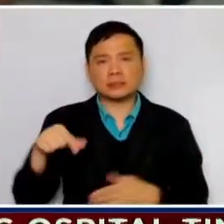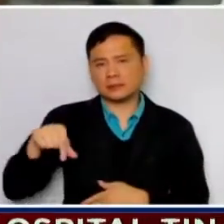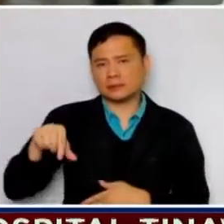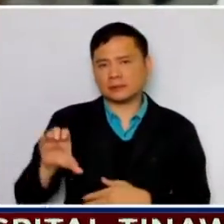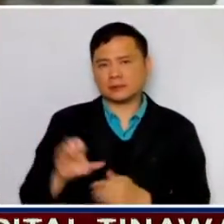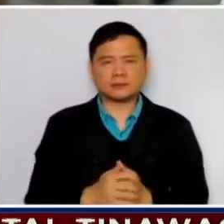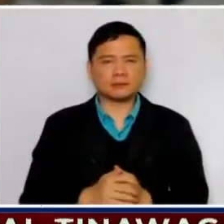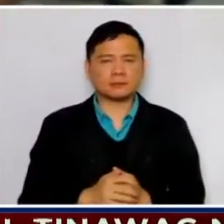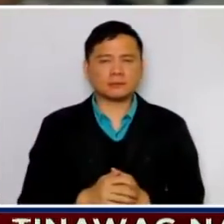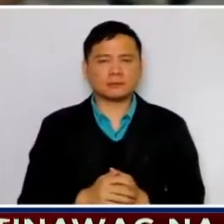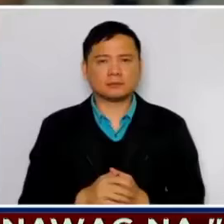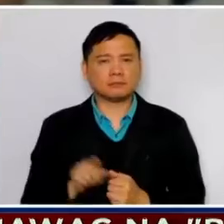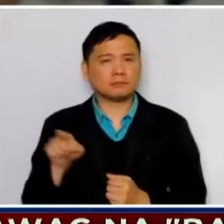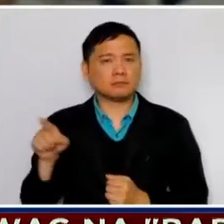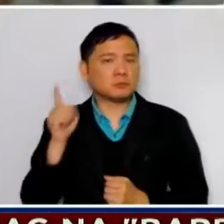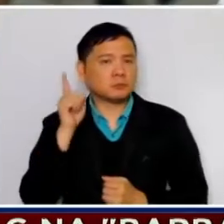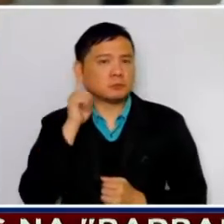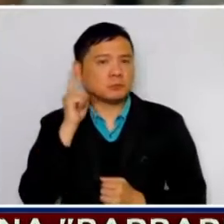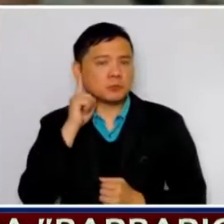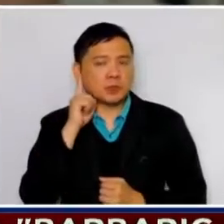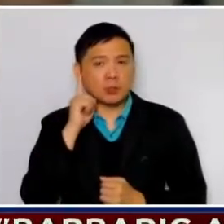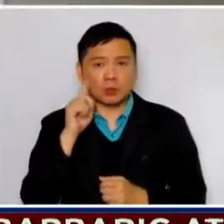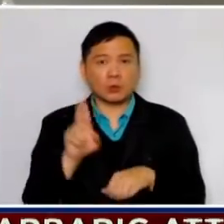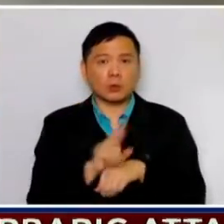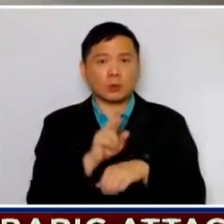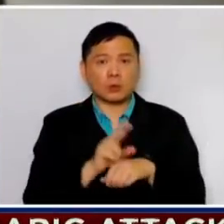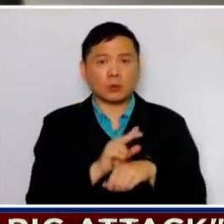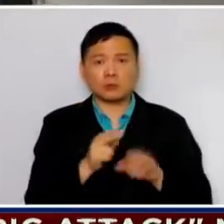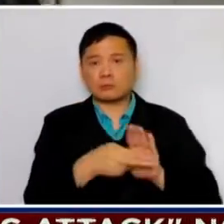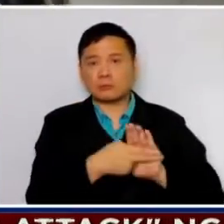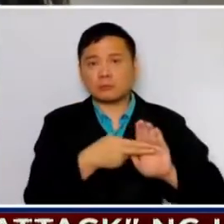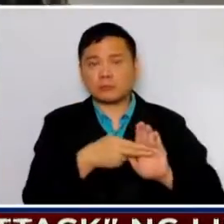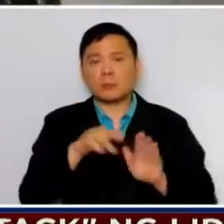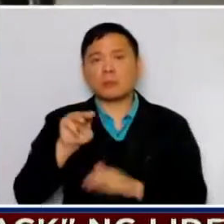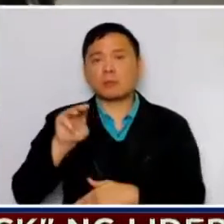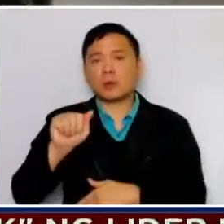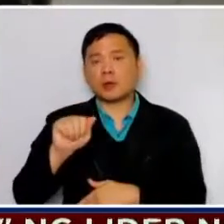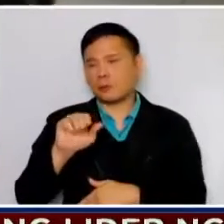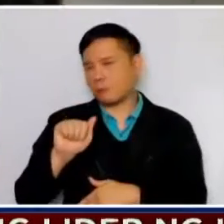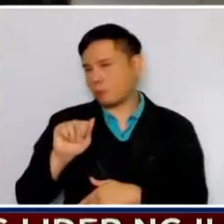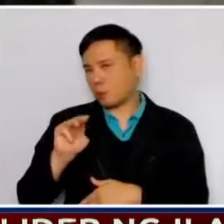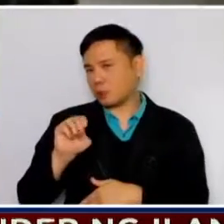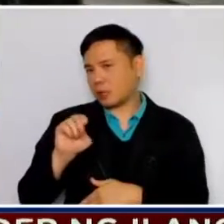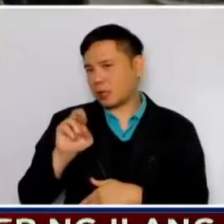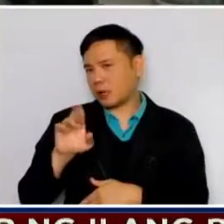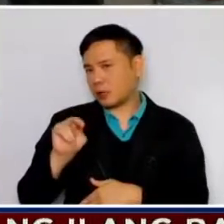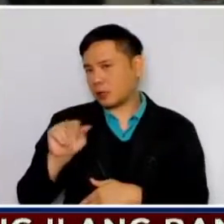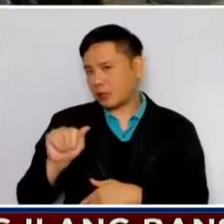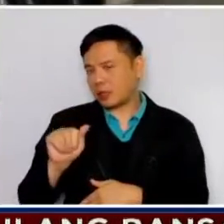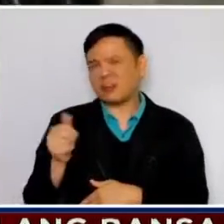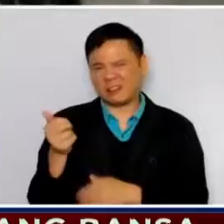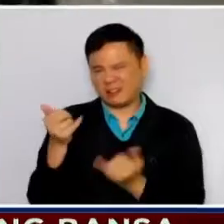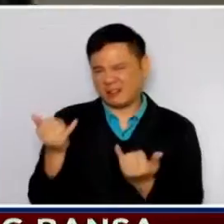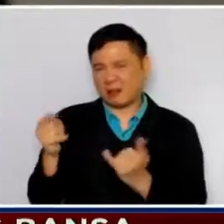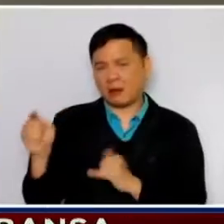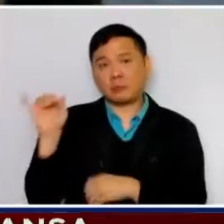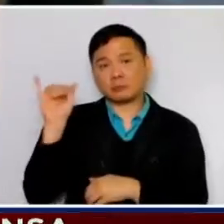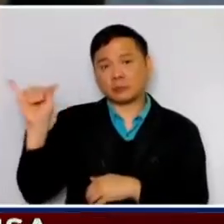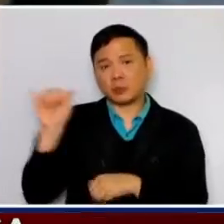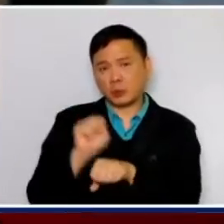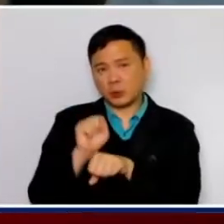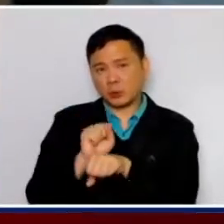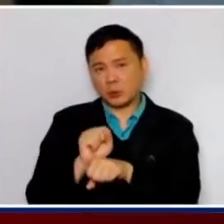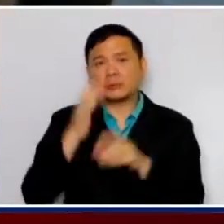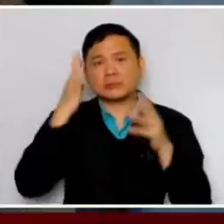nang mabalita ang Moderna ang ibinabakuna rito kanina, nagpa-excuse na siya sa trabaho at nag-walk-in para magpa-booster.